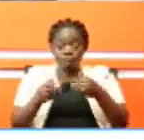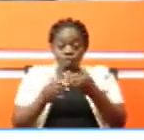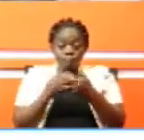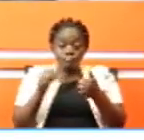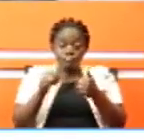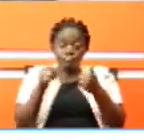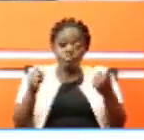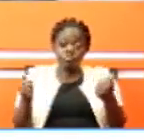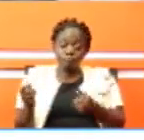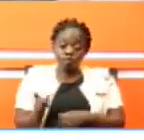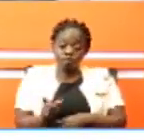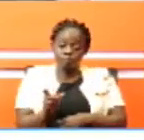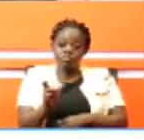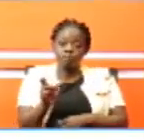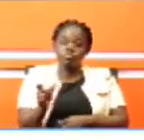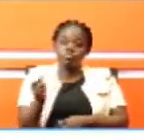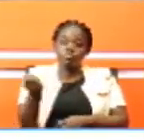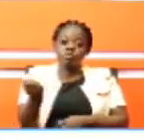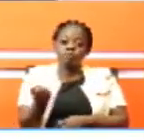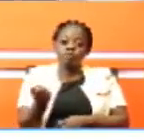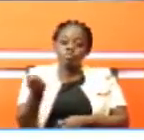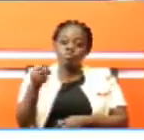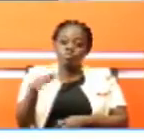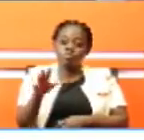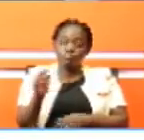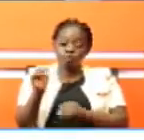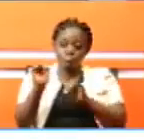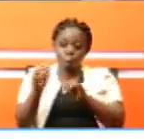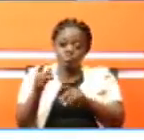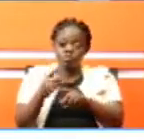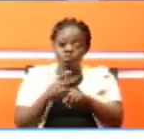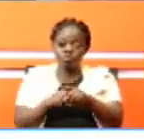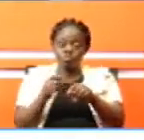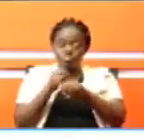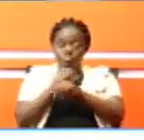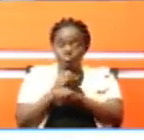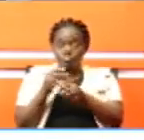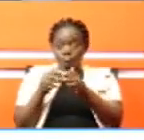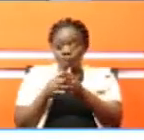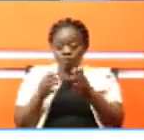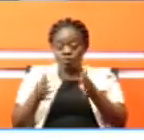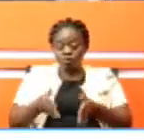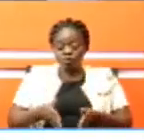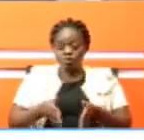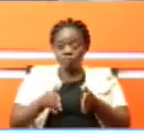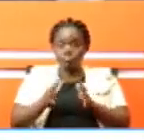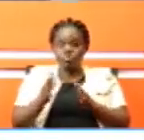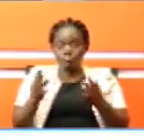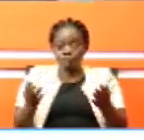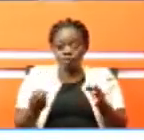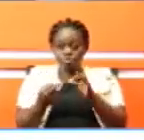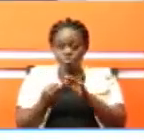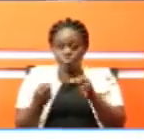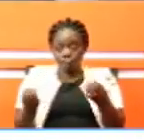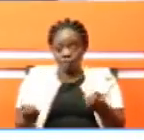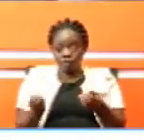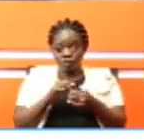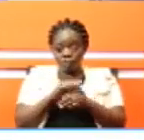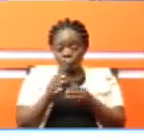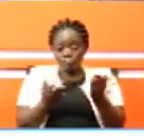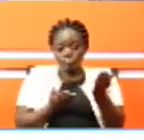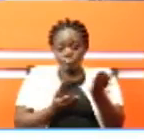obulungi battery y'ekidduka kyo okusobola okugiwangaza n'okwewala okutaataganyizibwa ku kkubo naddala okugikola